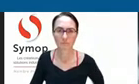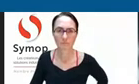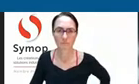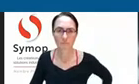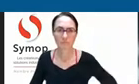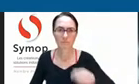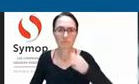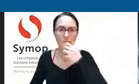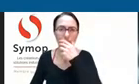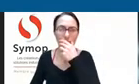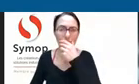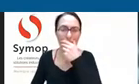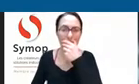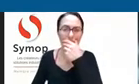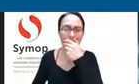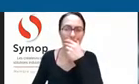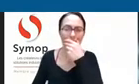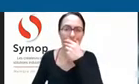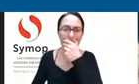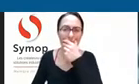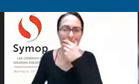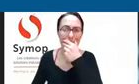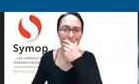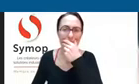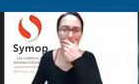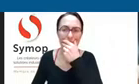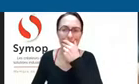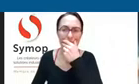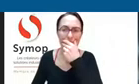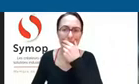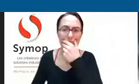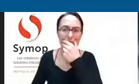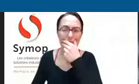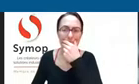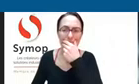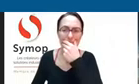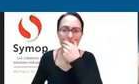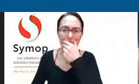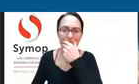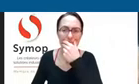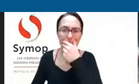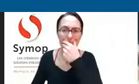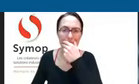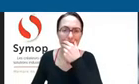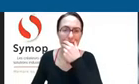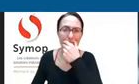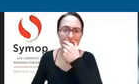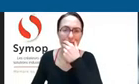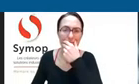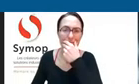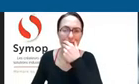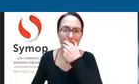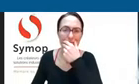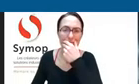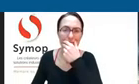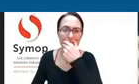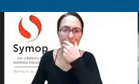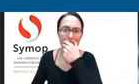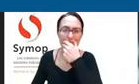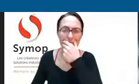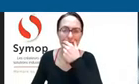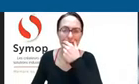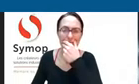de ces tournées. Hein? Et puis, pendant ces tournées, les tablettes permettent d'avoir accès à, je dirais,